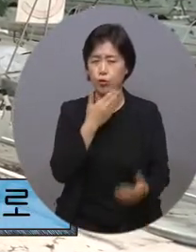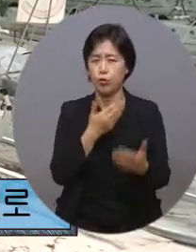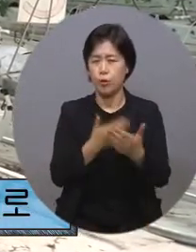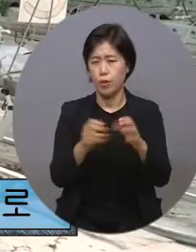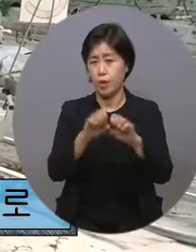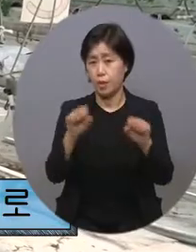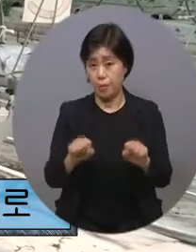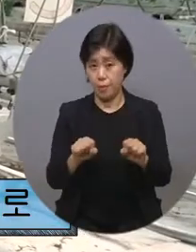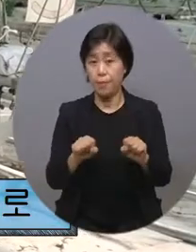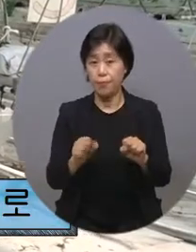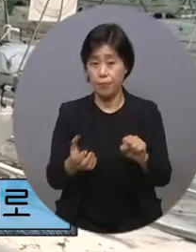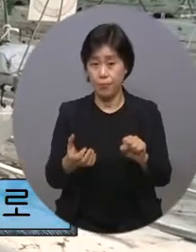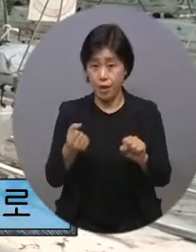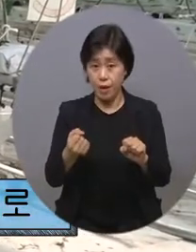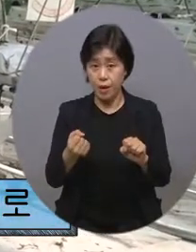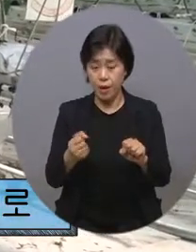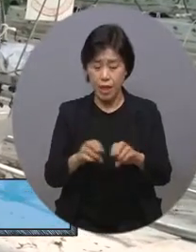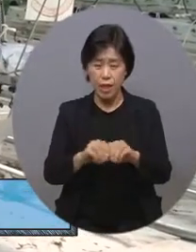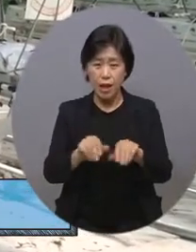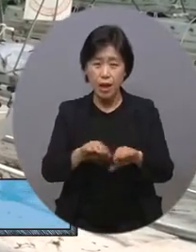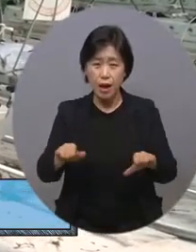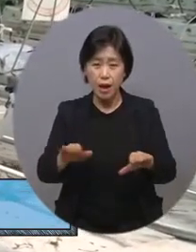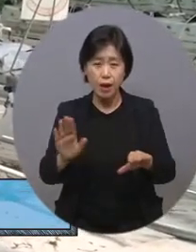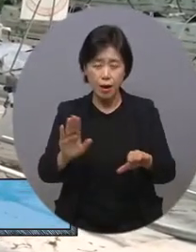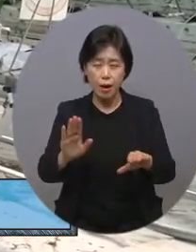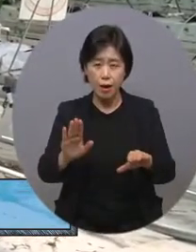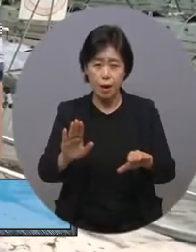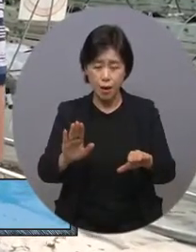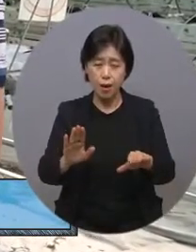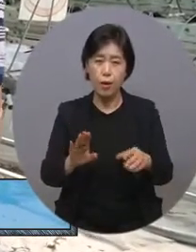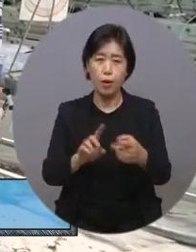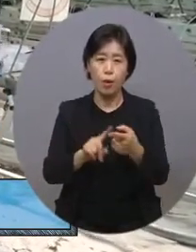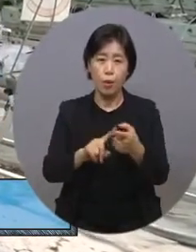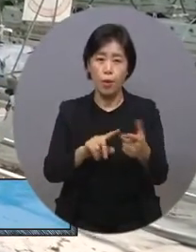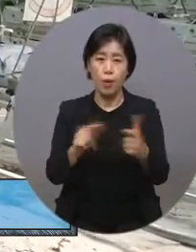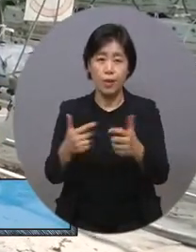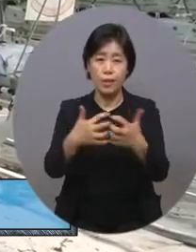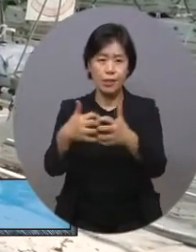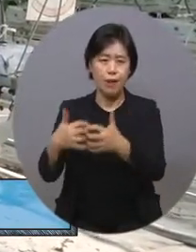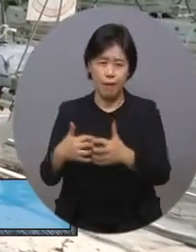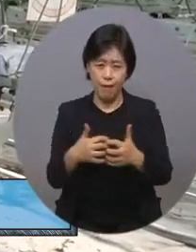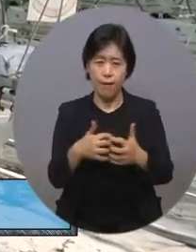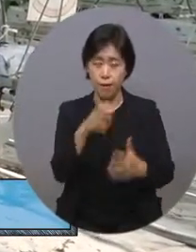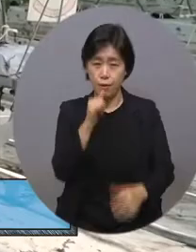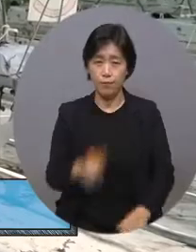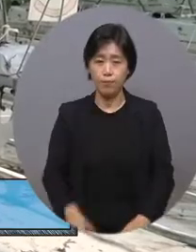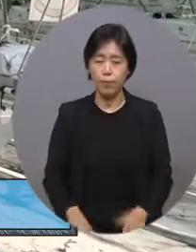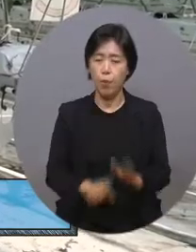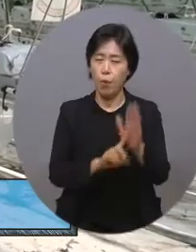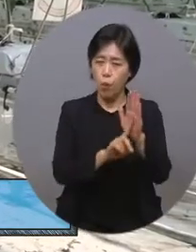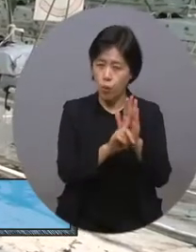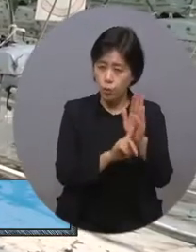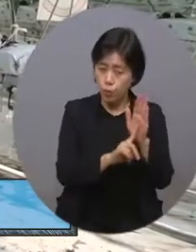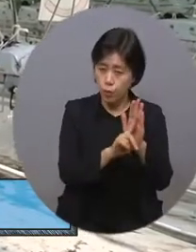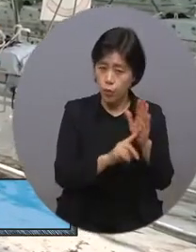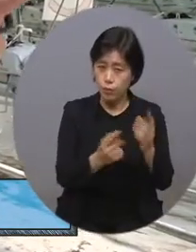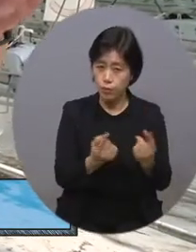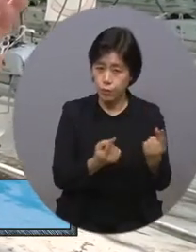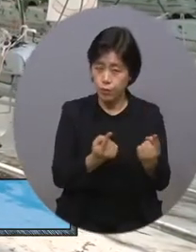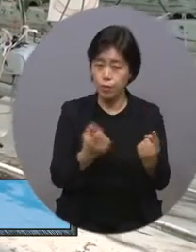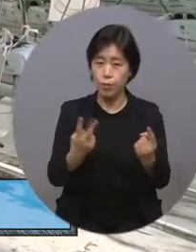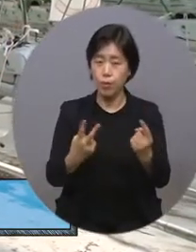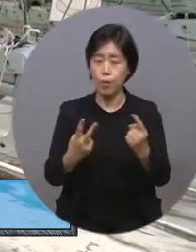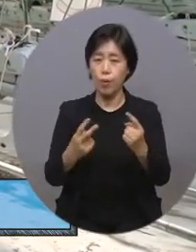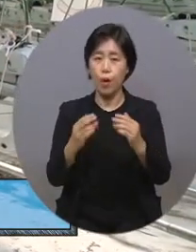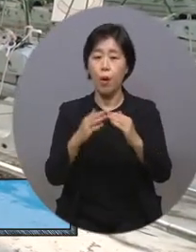내리고 영양분이 공급되는 형태로 자라게 되어 있고 그리고 모든 온도 제어라든지 외부 환경에